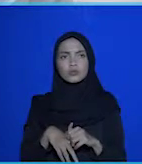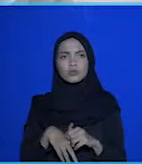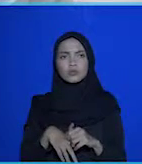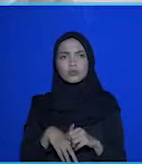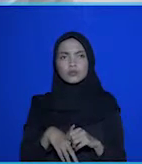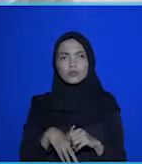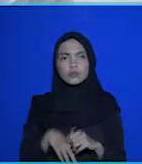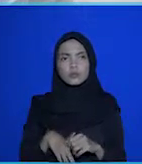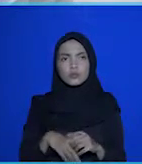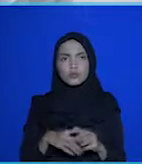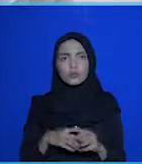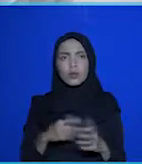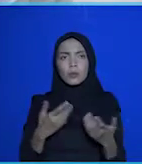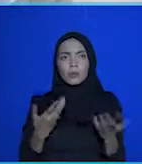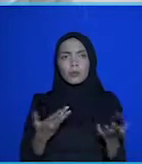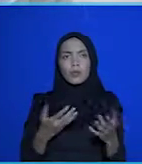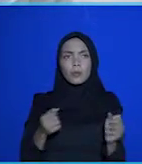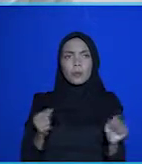pastikan. Bagaimana